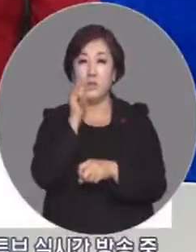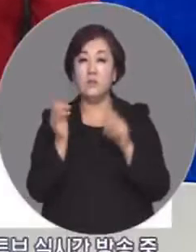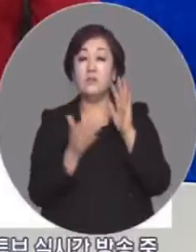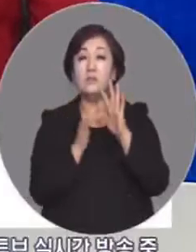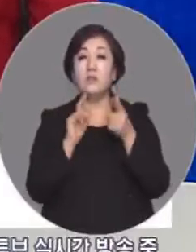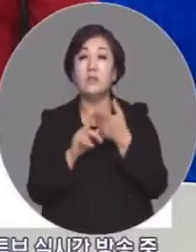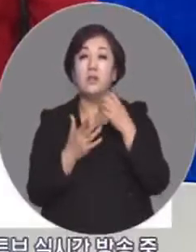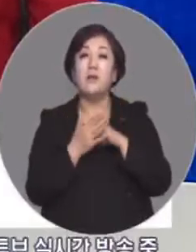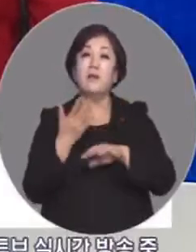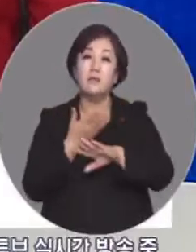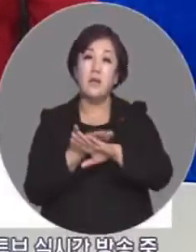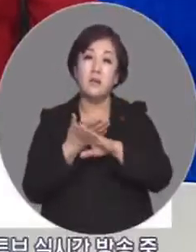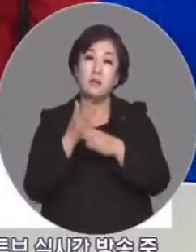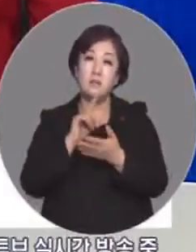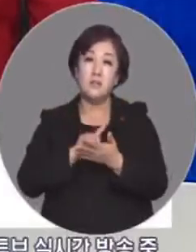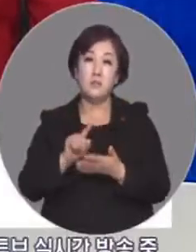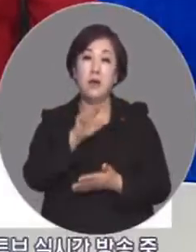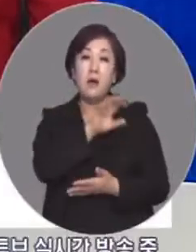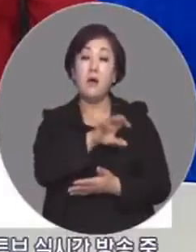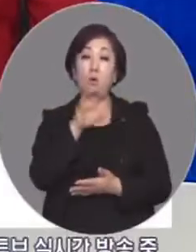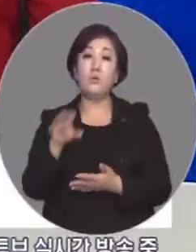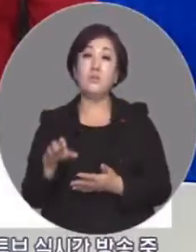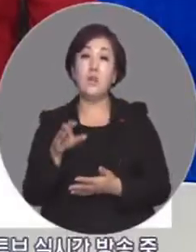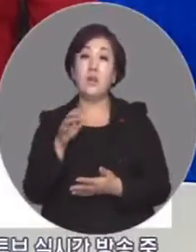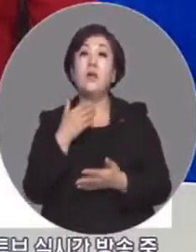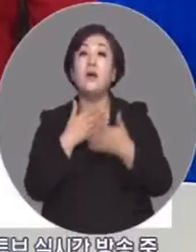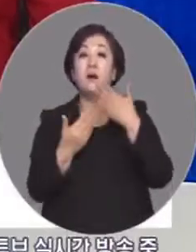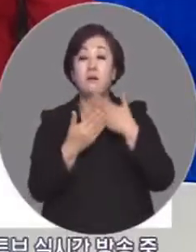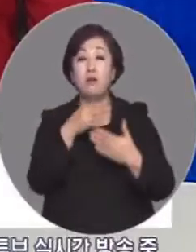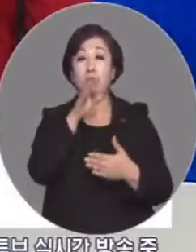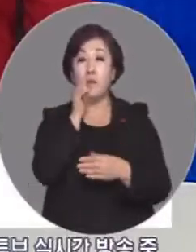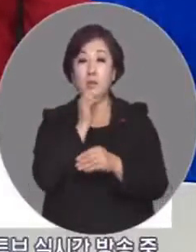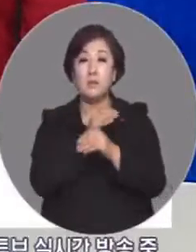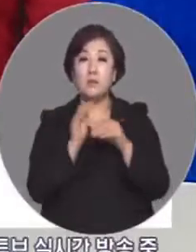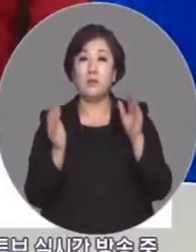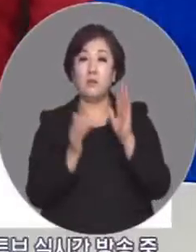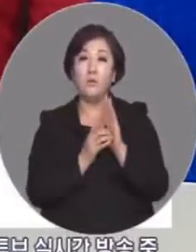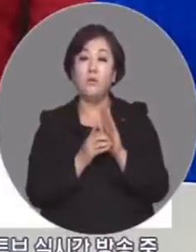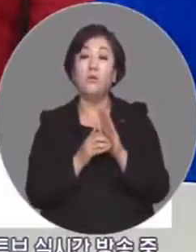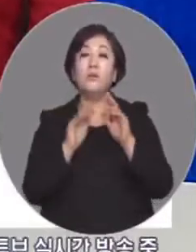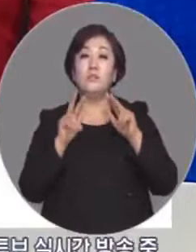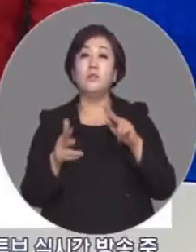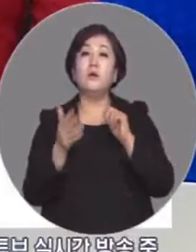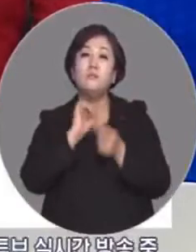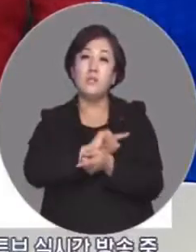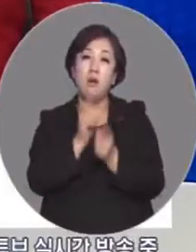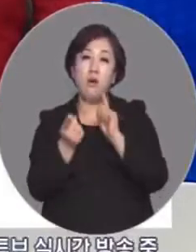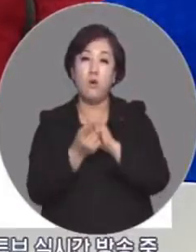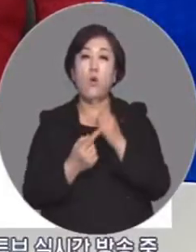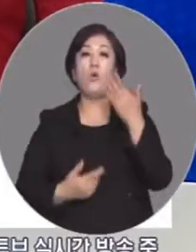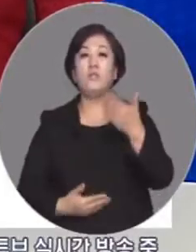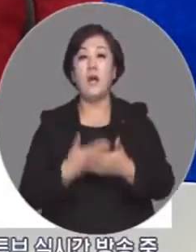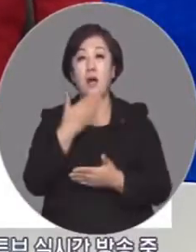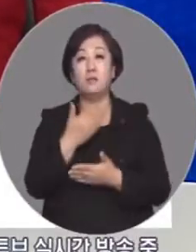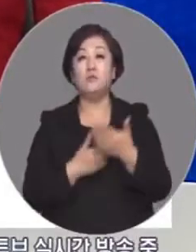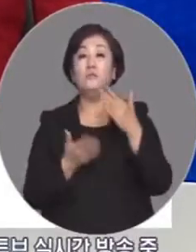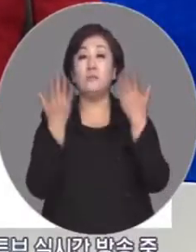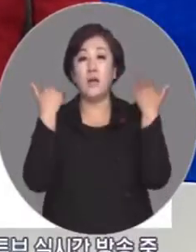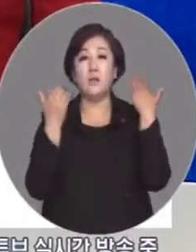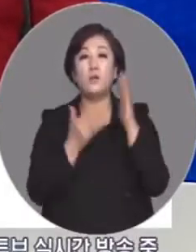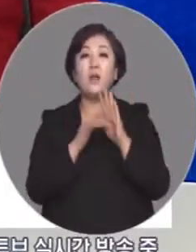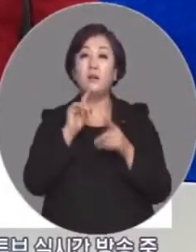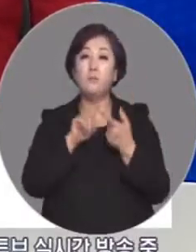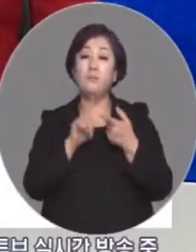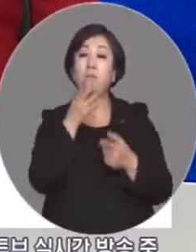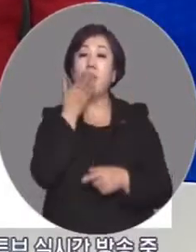이게 사실은 다른 지자체에서 하고 있었던 거니까요. 네, 그러니까 맞습니다. 우리 울산에서는 서로 나눔 학교라는 명칭을 쓰는 것인데